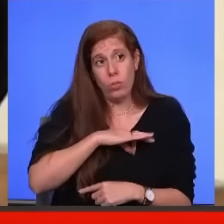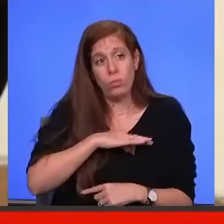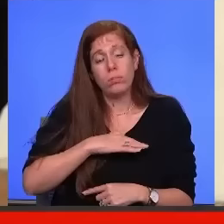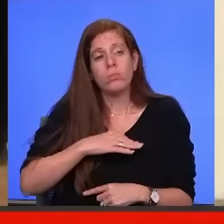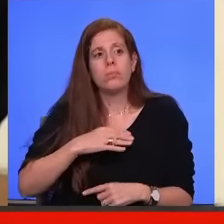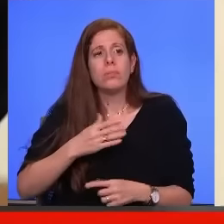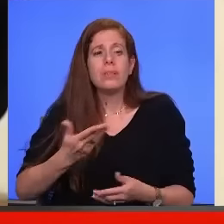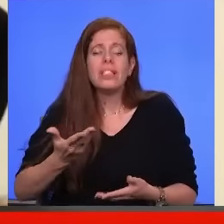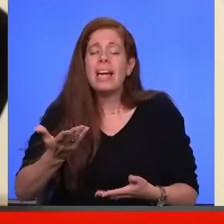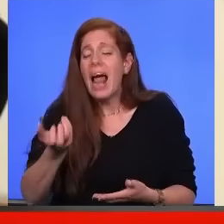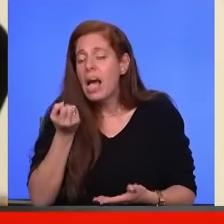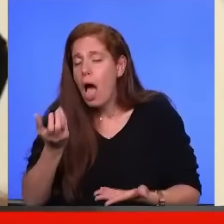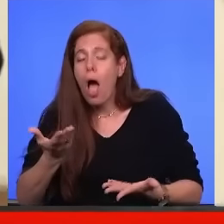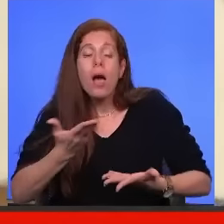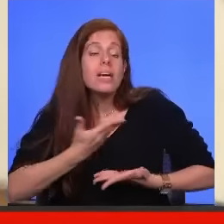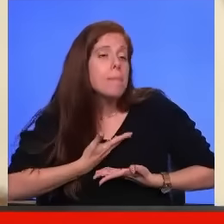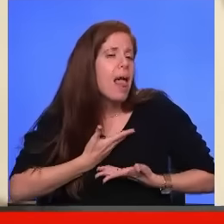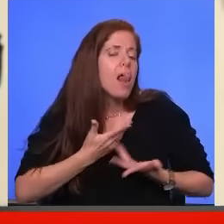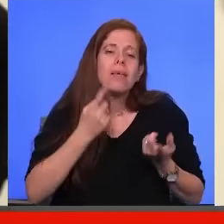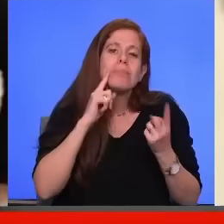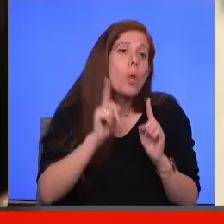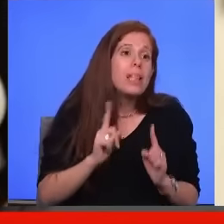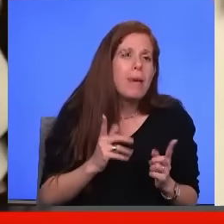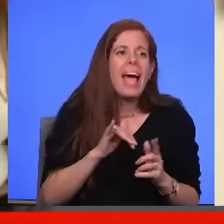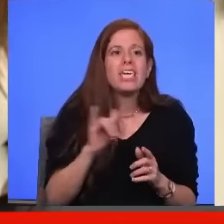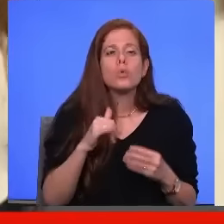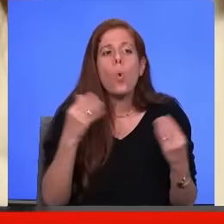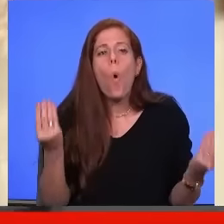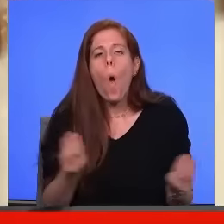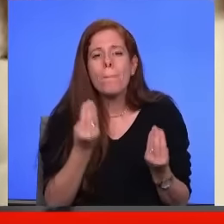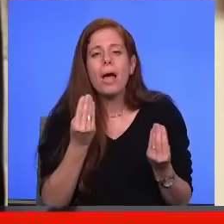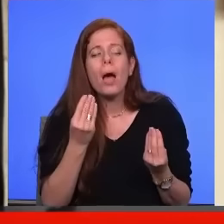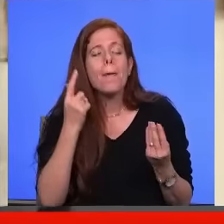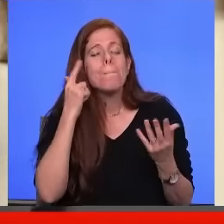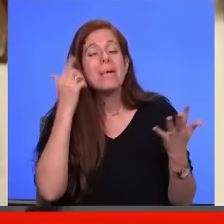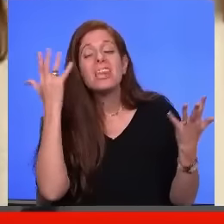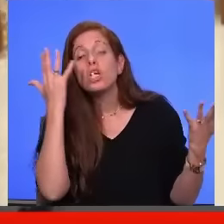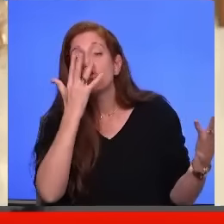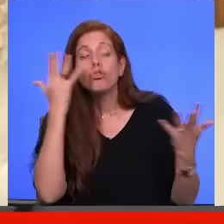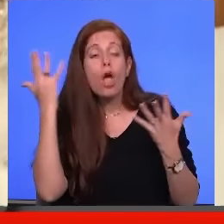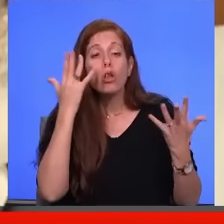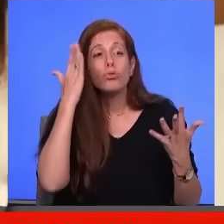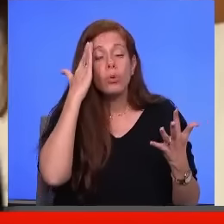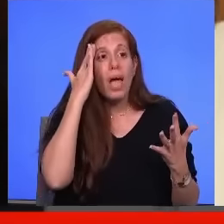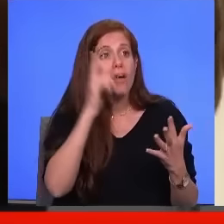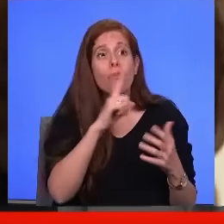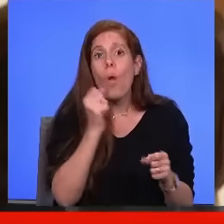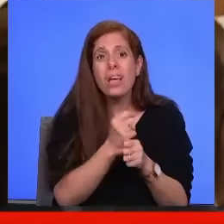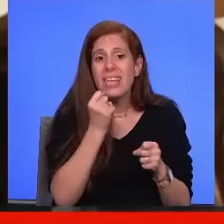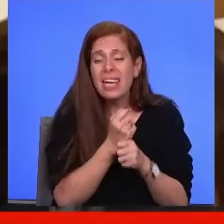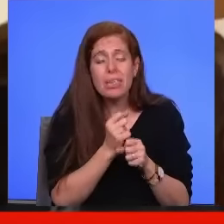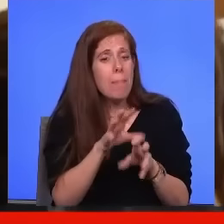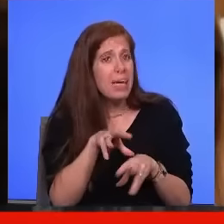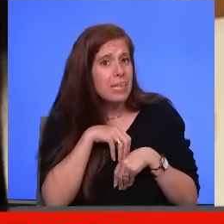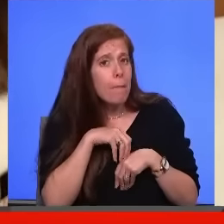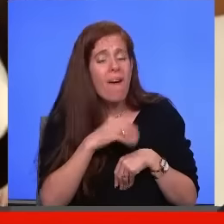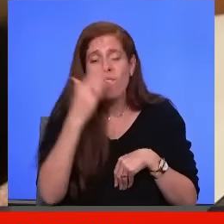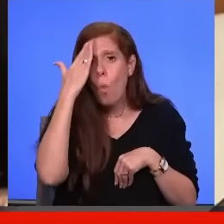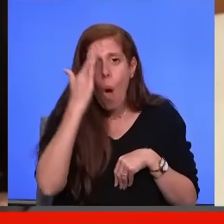לקח, קיבל, בדרך לא דרך, איזשהו חומר מטשטש תודעה שהוא לא עשה את זה בהסכמה ולא היה מודע